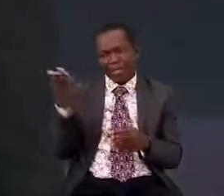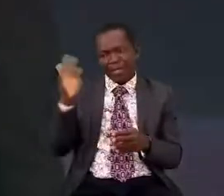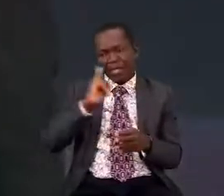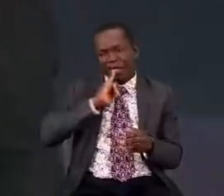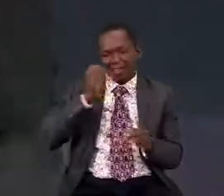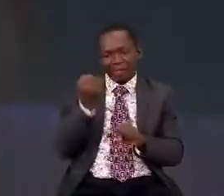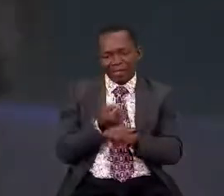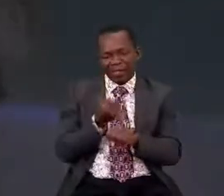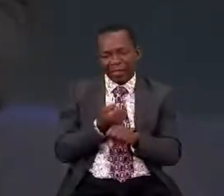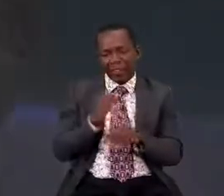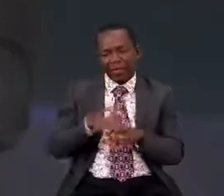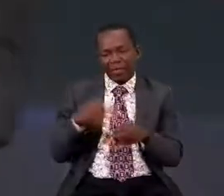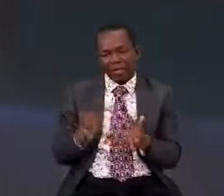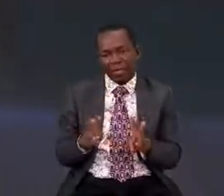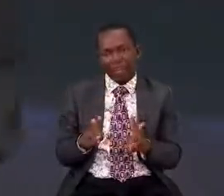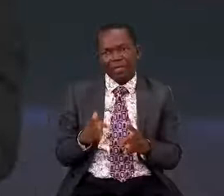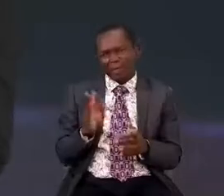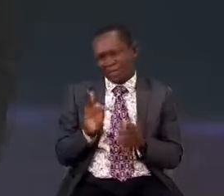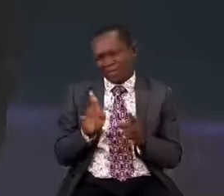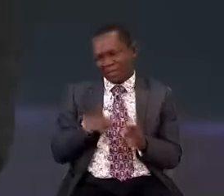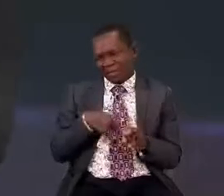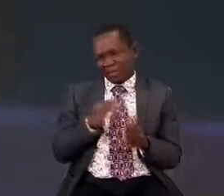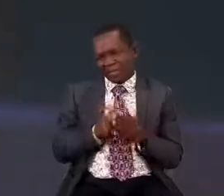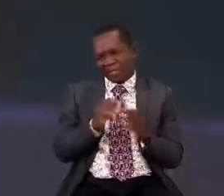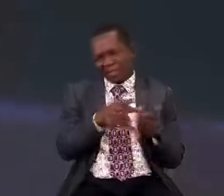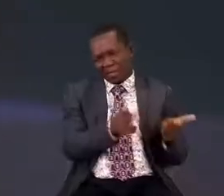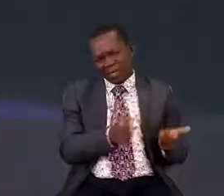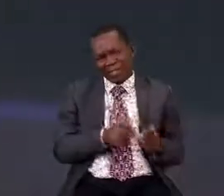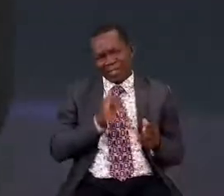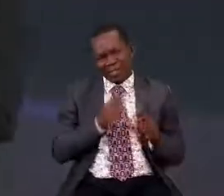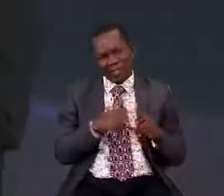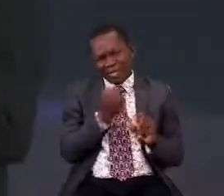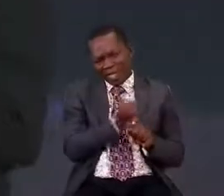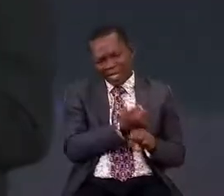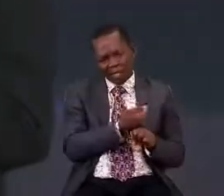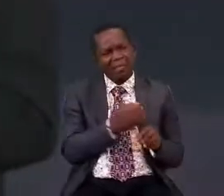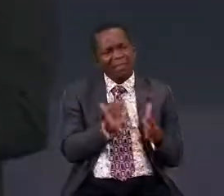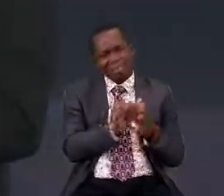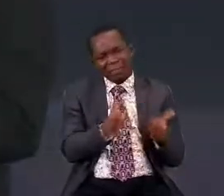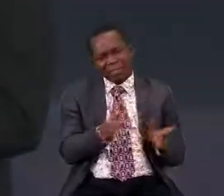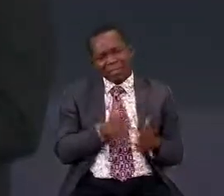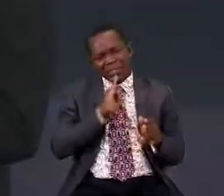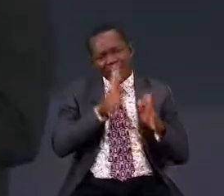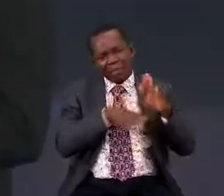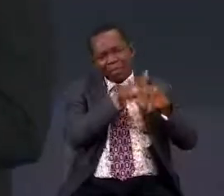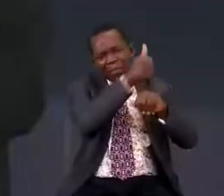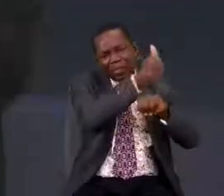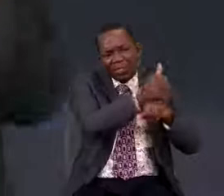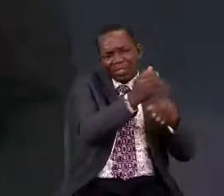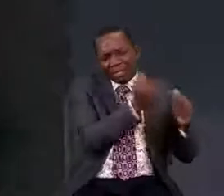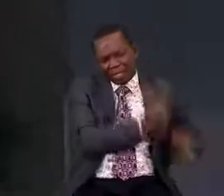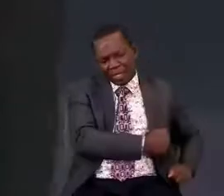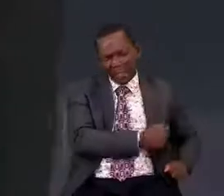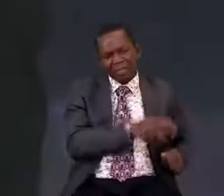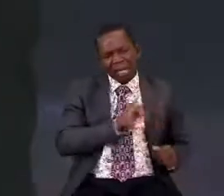Ça, c'est du côté de la montagne, je ne pense pas qu'on peut parler là-bas. Si tu ne vas pas là-bas, tu ne l'auras pas. Mais si tu dis,